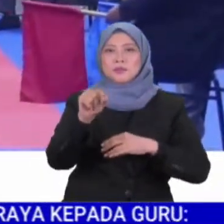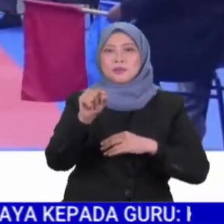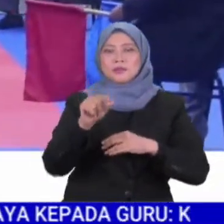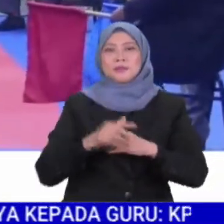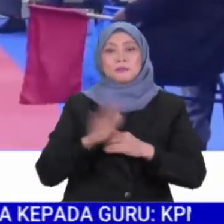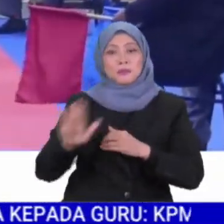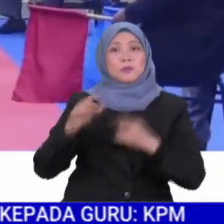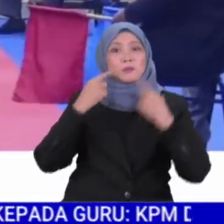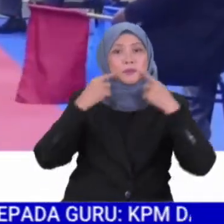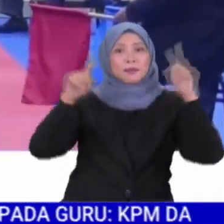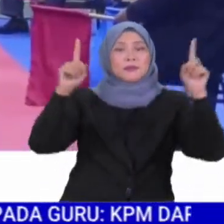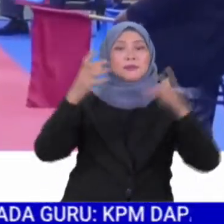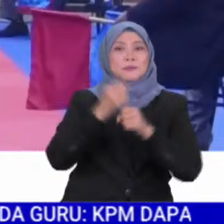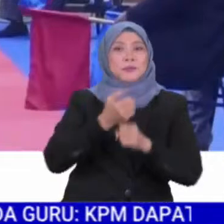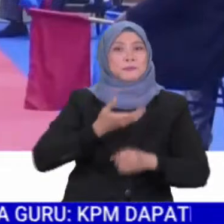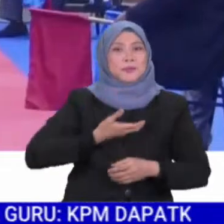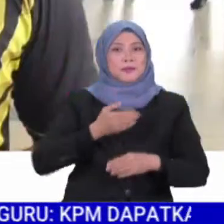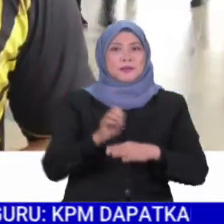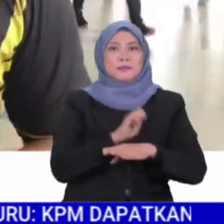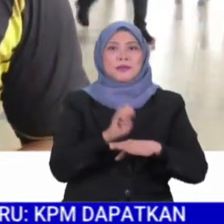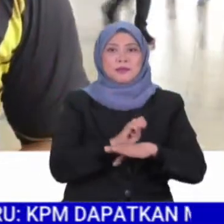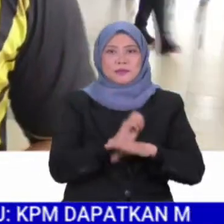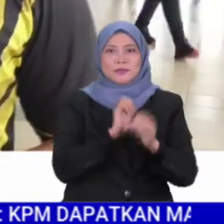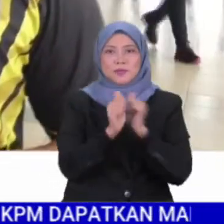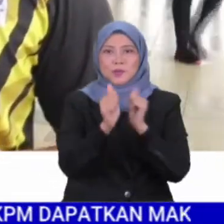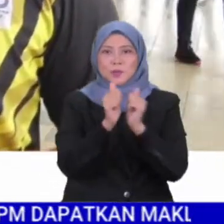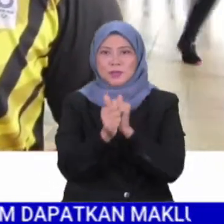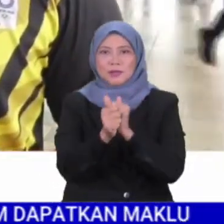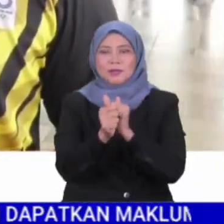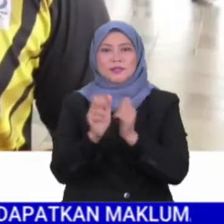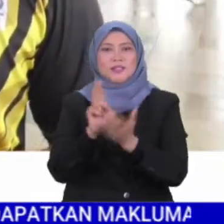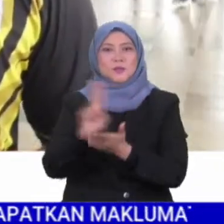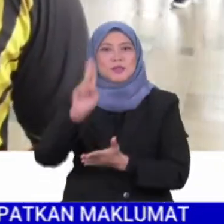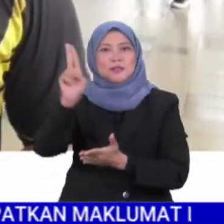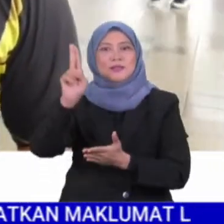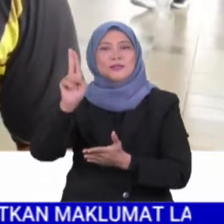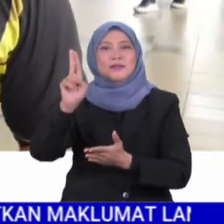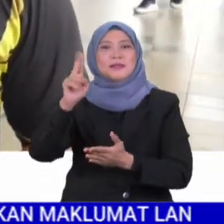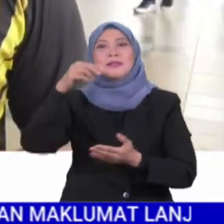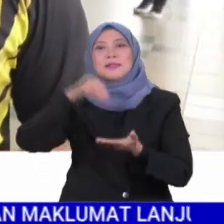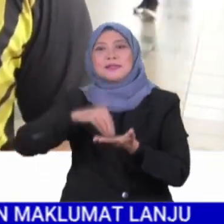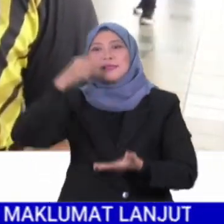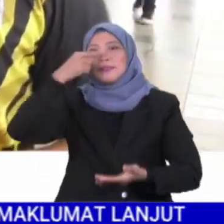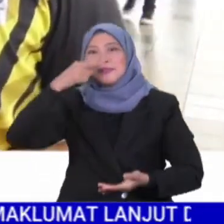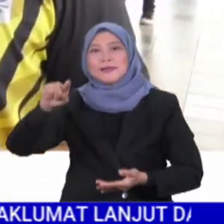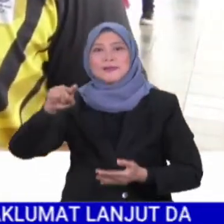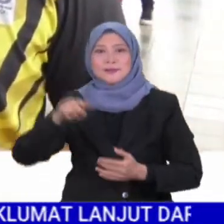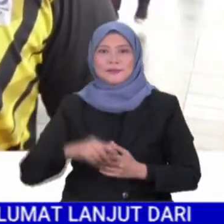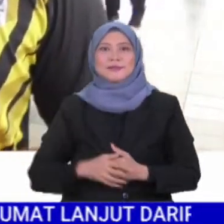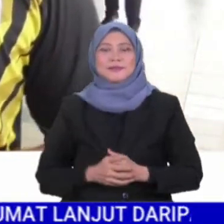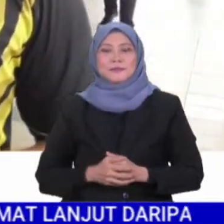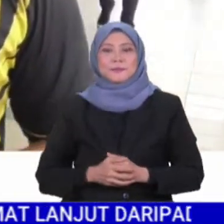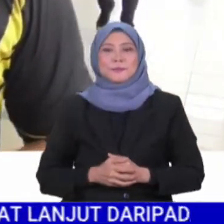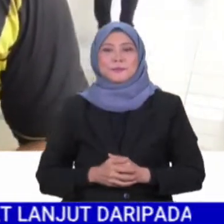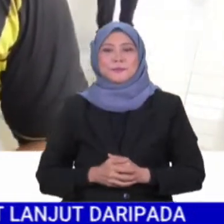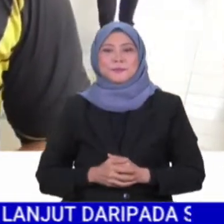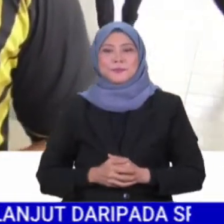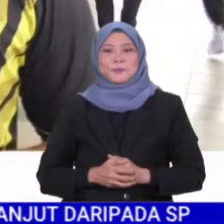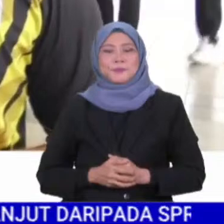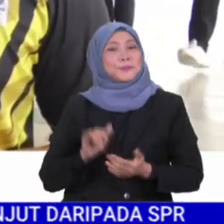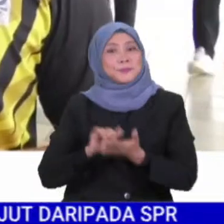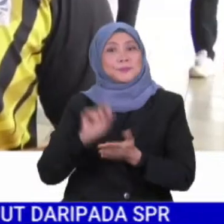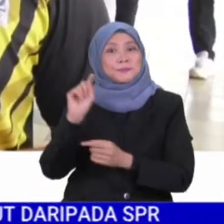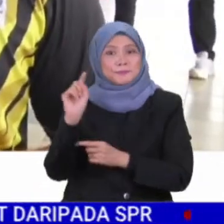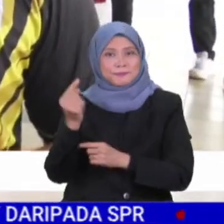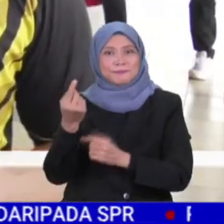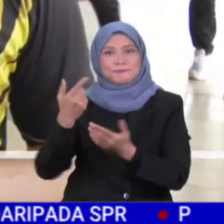juga berjaya memenangi pingat emas dalam sukan universiti yang diadakan di Thailand baru-baru ini. Dan saya kira setakat